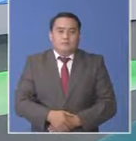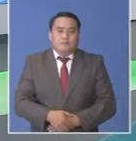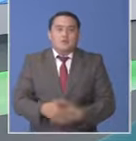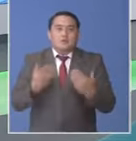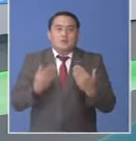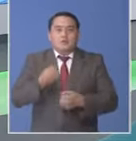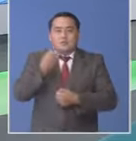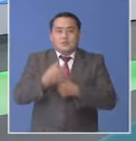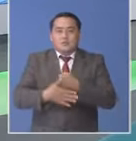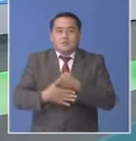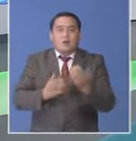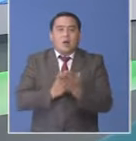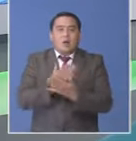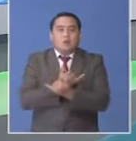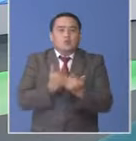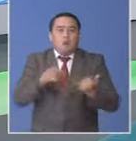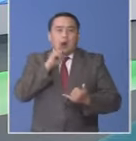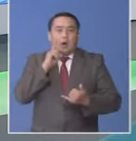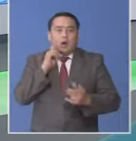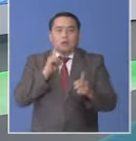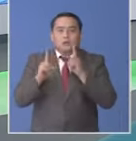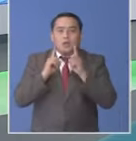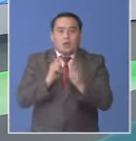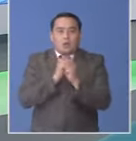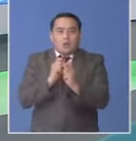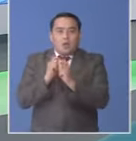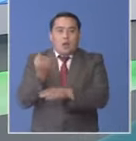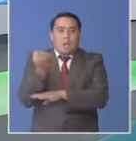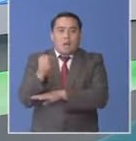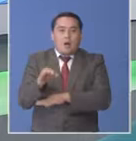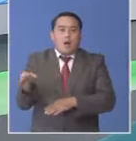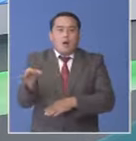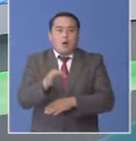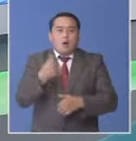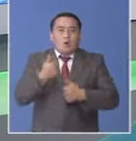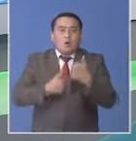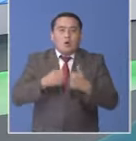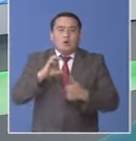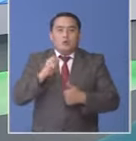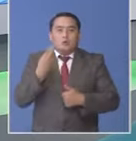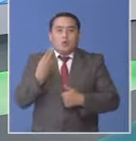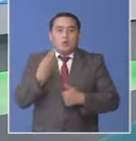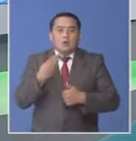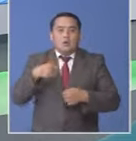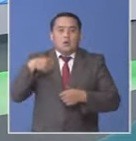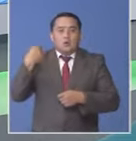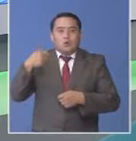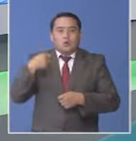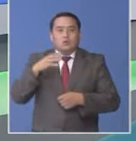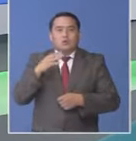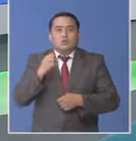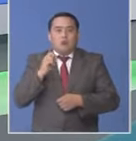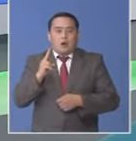Сегодня в Центре обслуживания молодежи состоялась церемония награждения победителей областного конкурса социальных короткометражных роликов